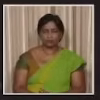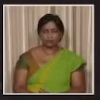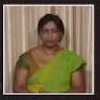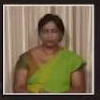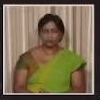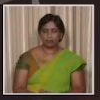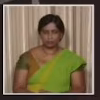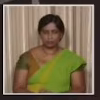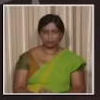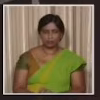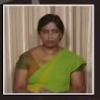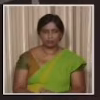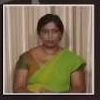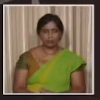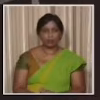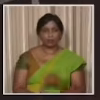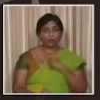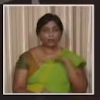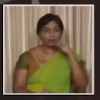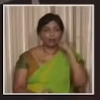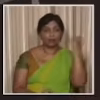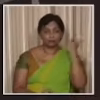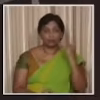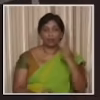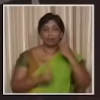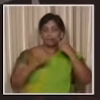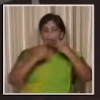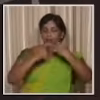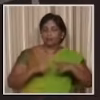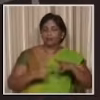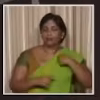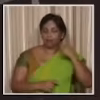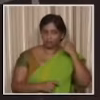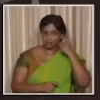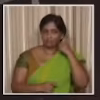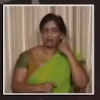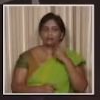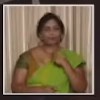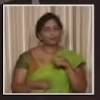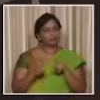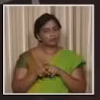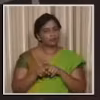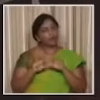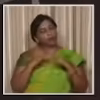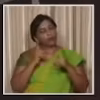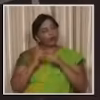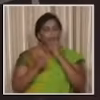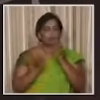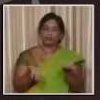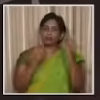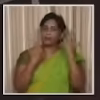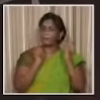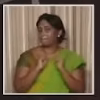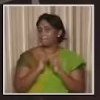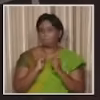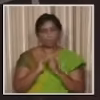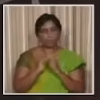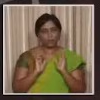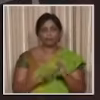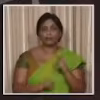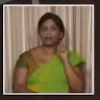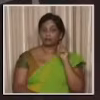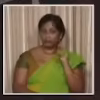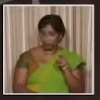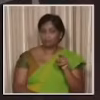හරි. ඔයා මම පළවෙනි කතාව ගත්තේ තව කතා ගන්නක් තියෙනවා කියලා. ඒ නිසා ඕනේ කතාවක් ඕගොල්ලෝ කරන්න ප්‍රශ්නයක් නැහැ.